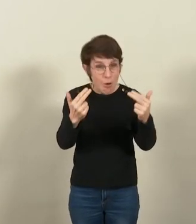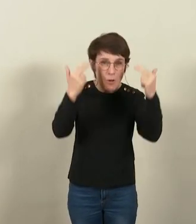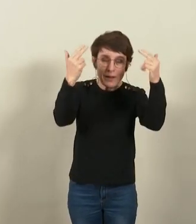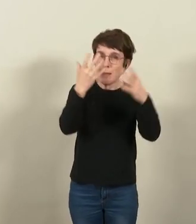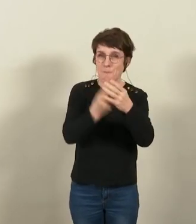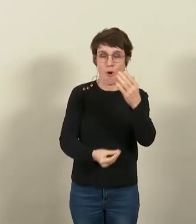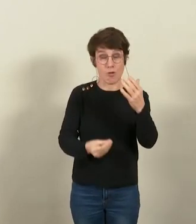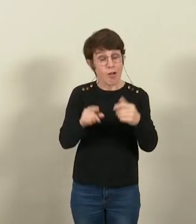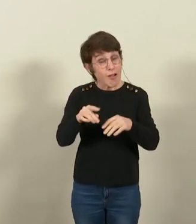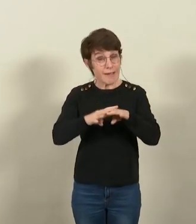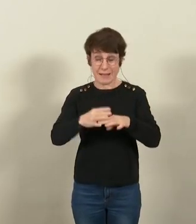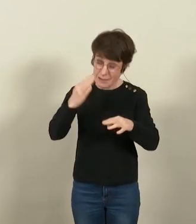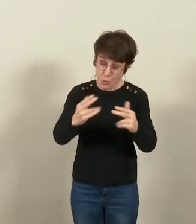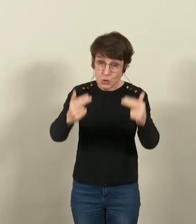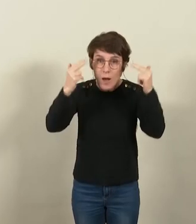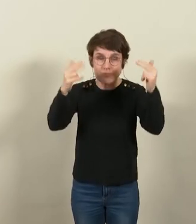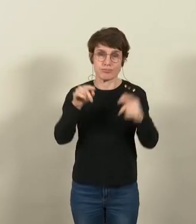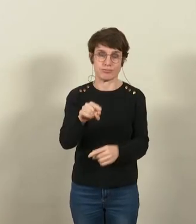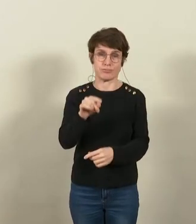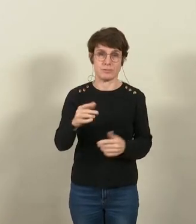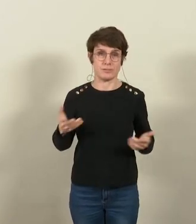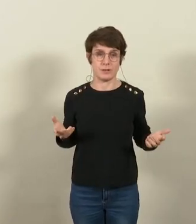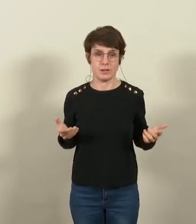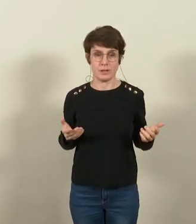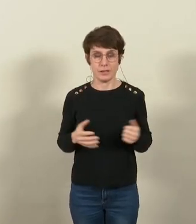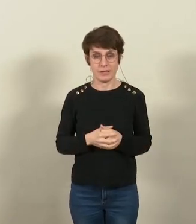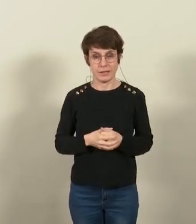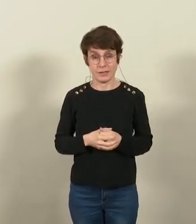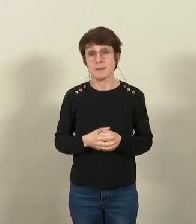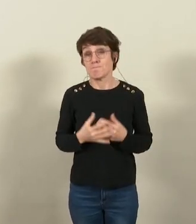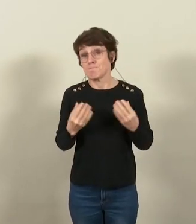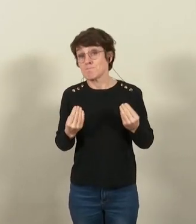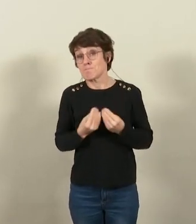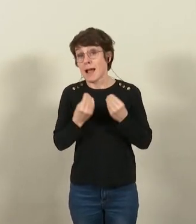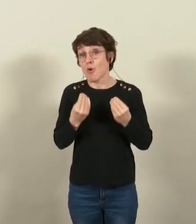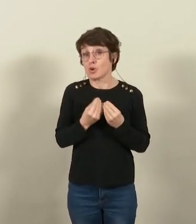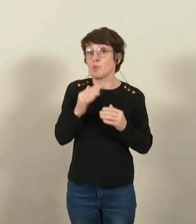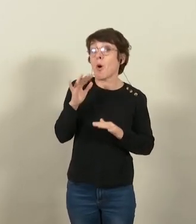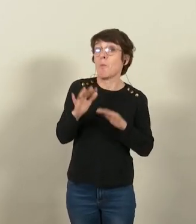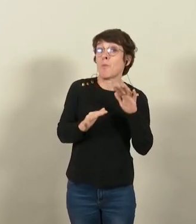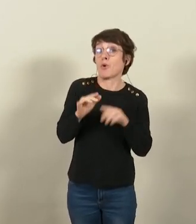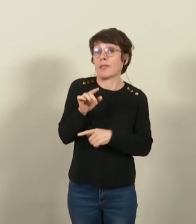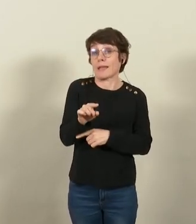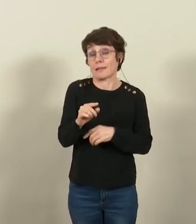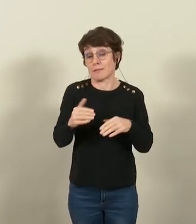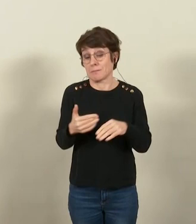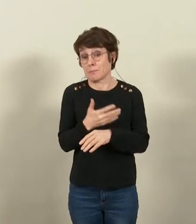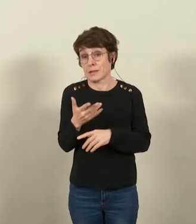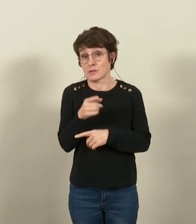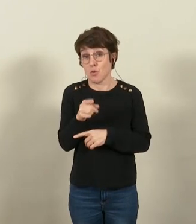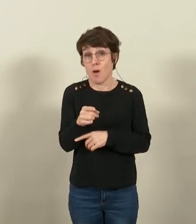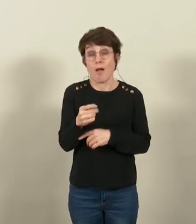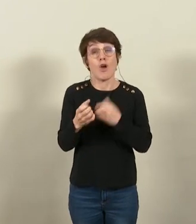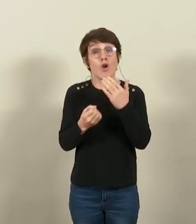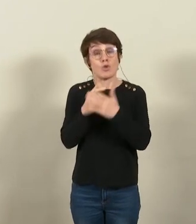qui en a un impératif besoin il pourrait aussi malheureusement spolier encore de nouveaux